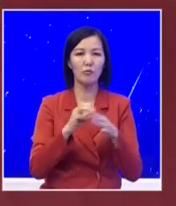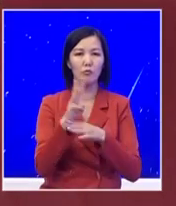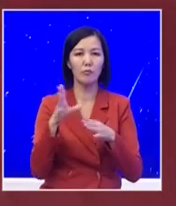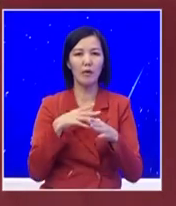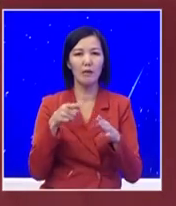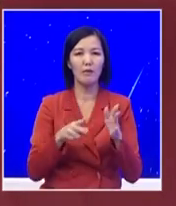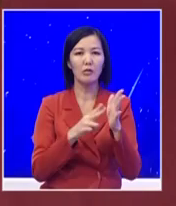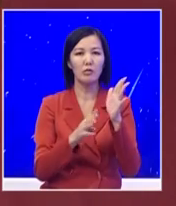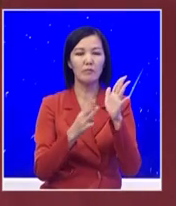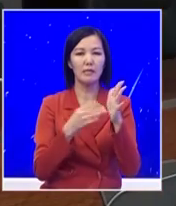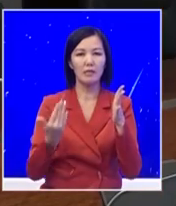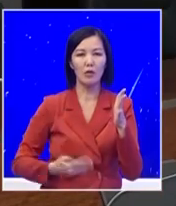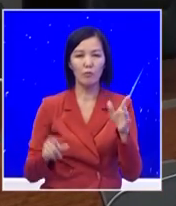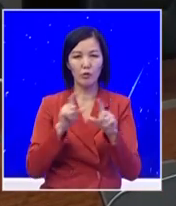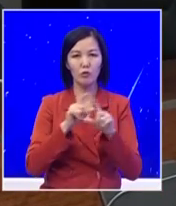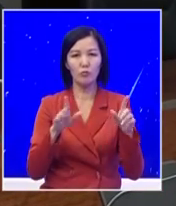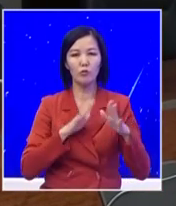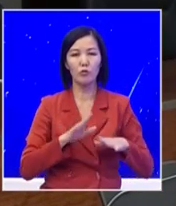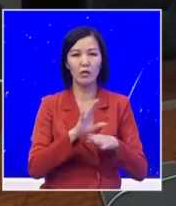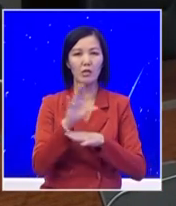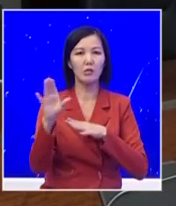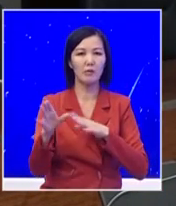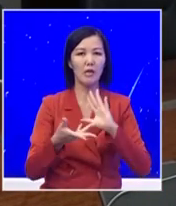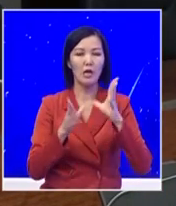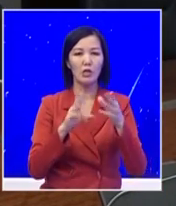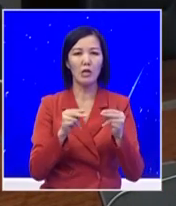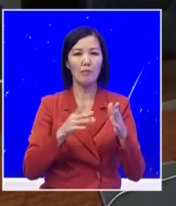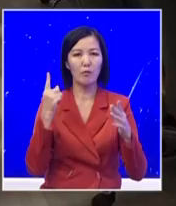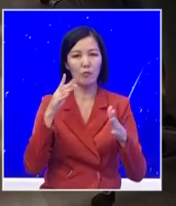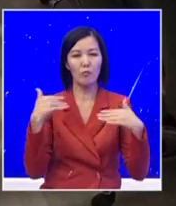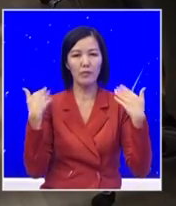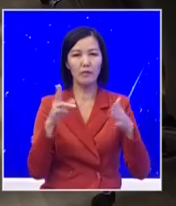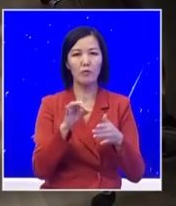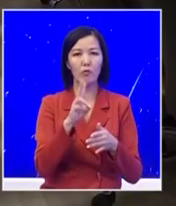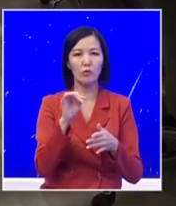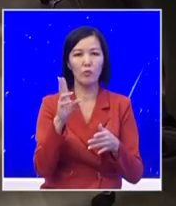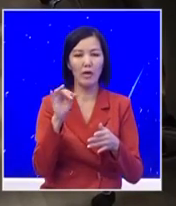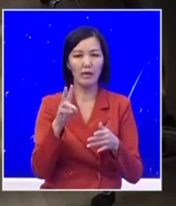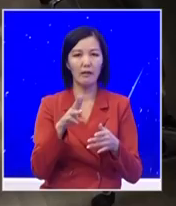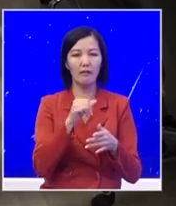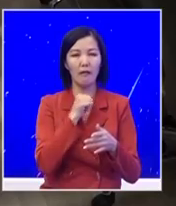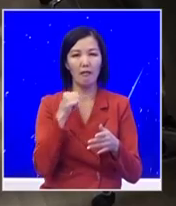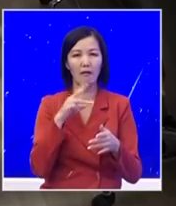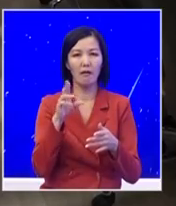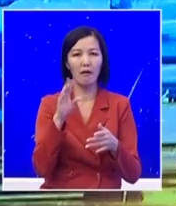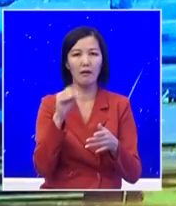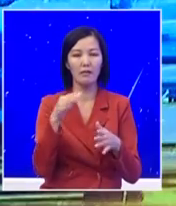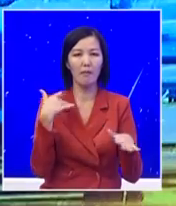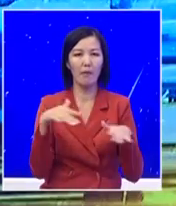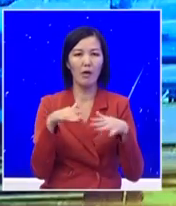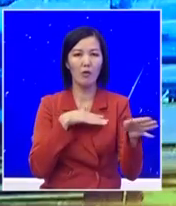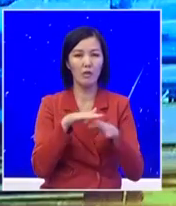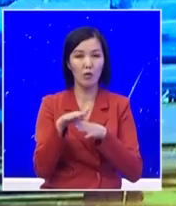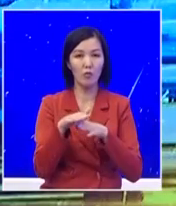Оның 1078 әлеуметтік жұмыс орындарына жіберілгендер. Жалпы бұл бастама Көксу, Қаратал, Талғар, Қарасай ауданында баяу